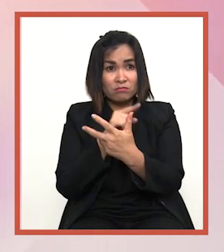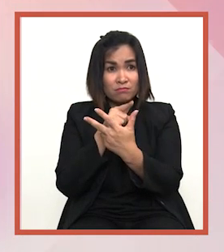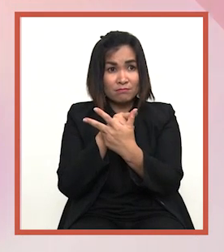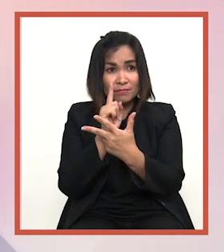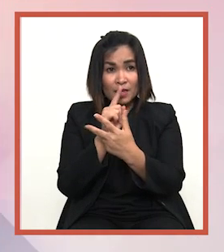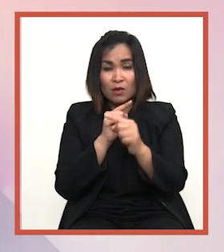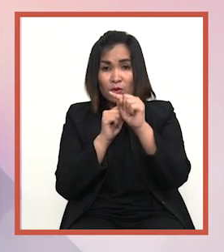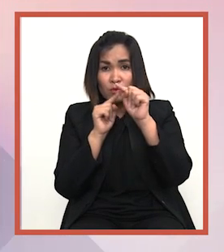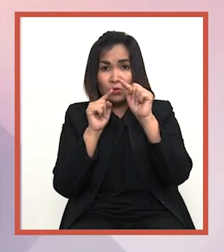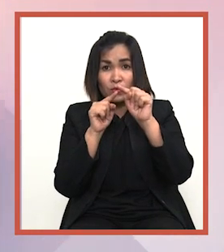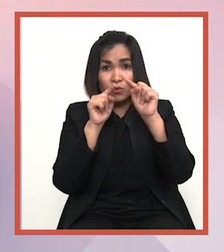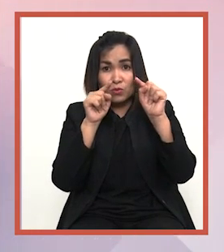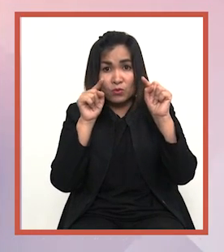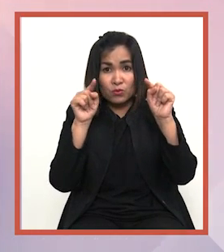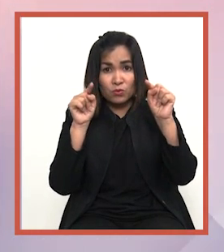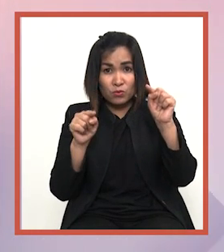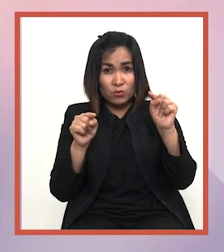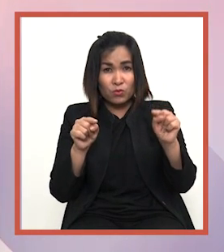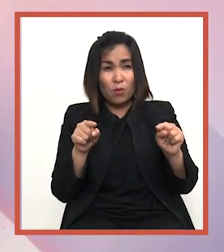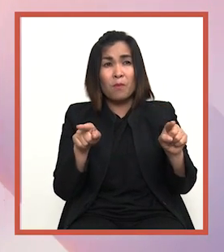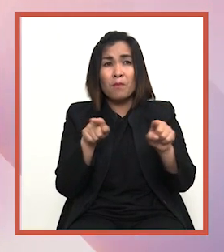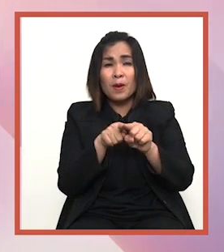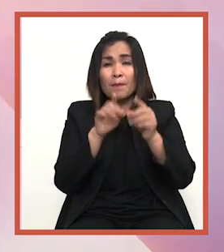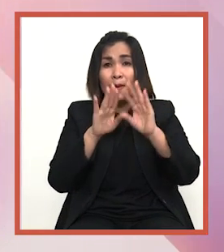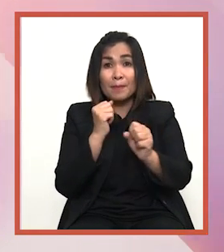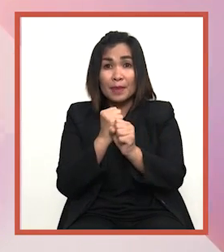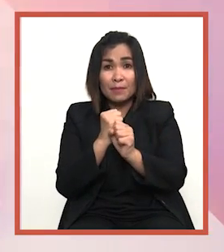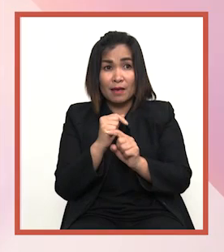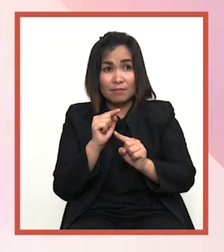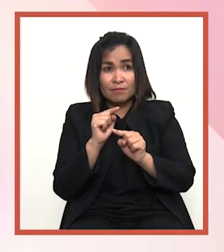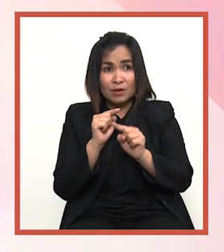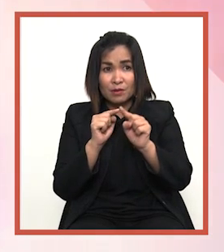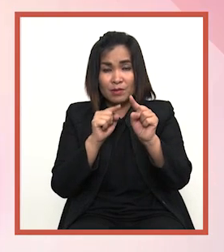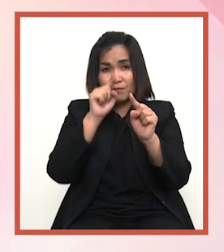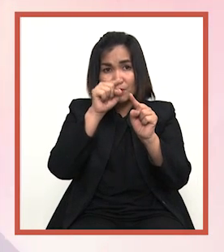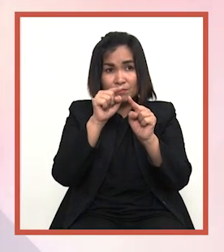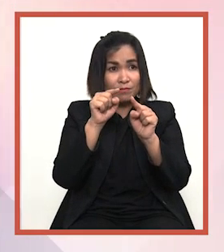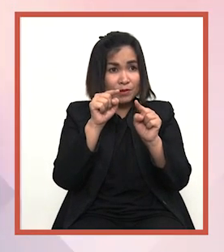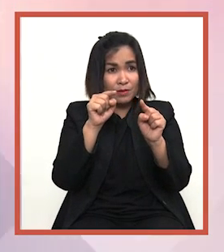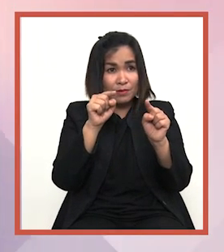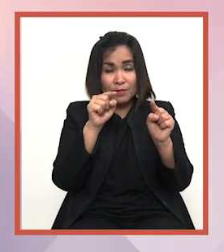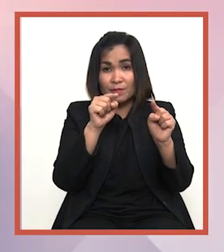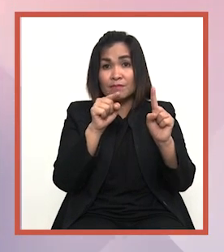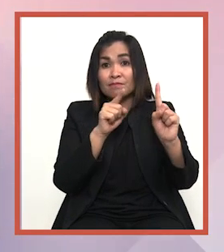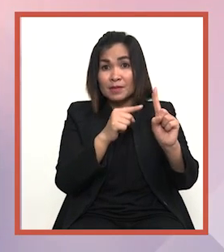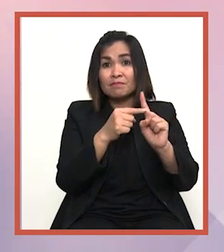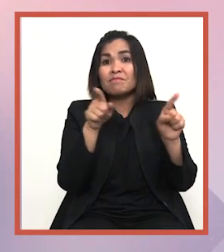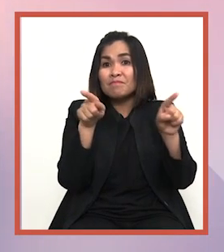ครับนะเหมือนกันนะครับกับแบบการทำงานและแบบงานติดตั้งสังเกตจะเป็นเส้นปะ